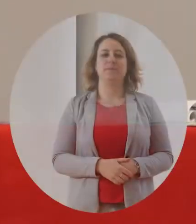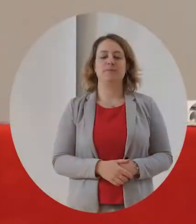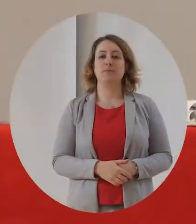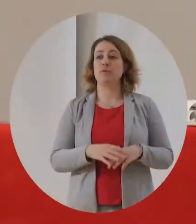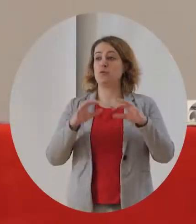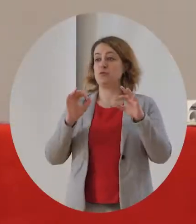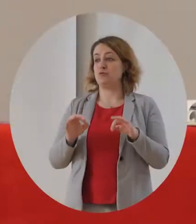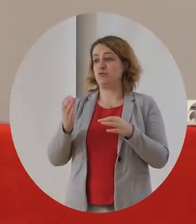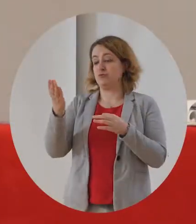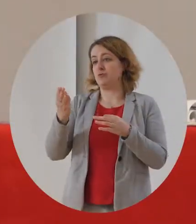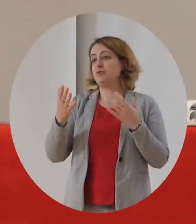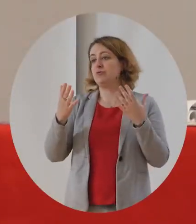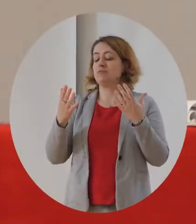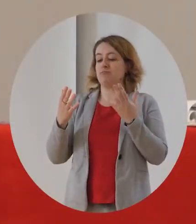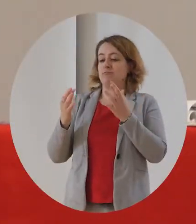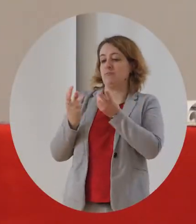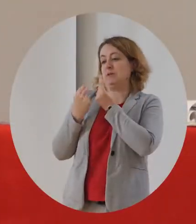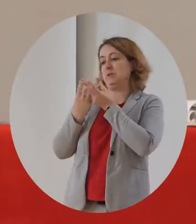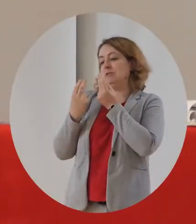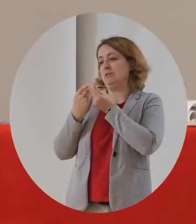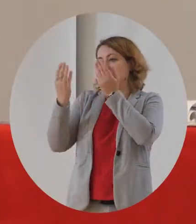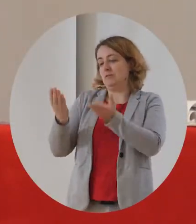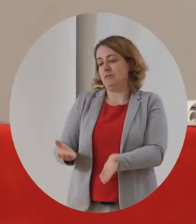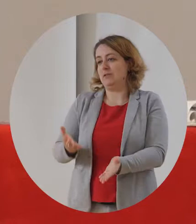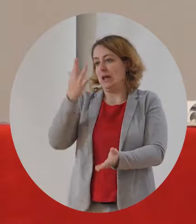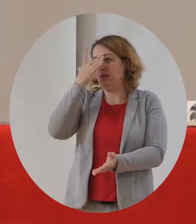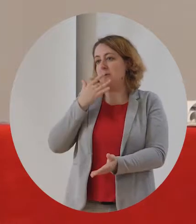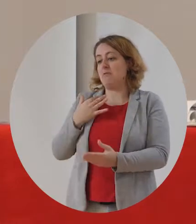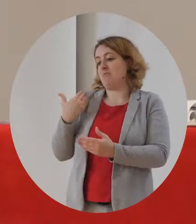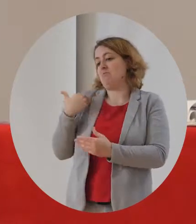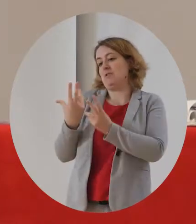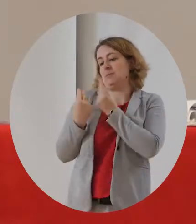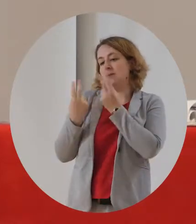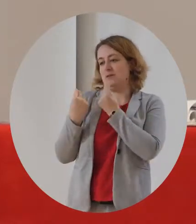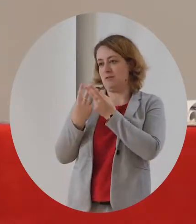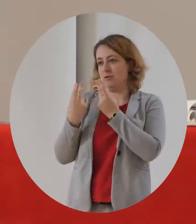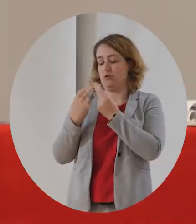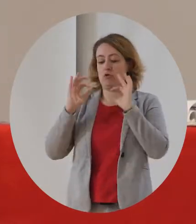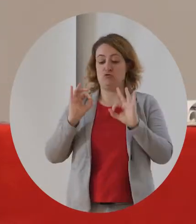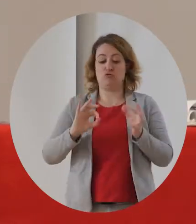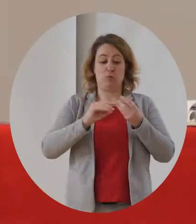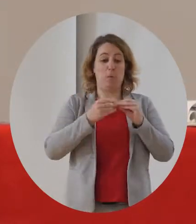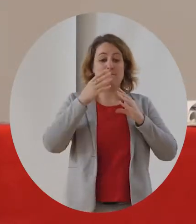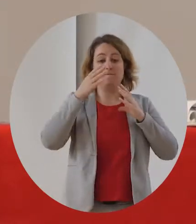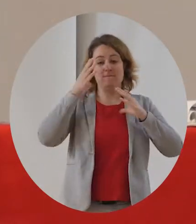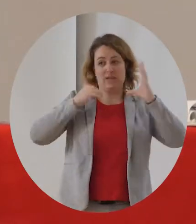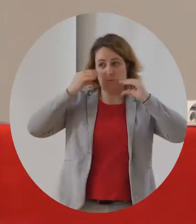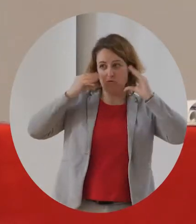Comme vient de l'expliquer et de nous le raconter Elisabeth, les troubles vestibulaires,